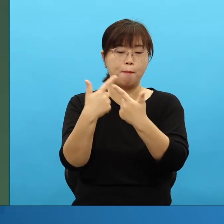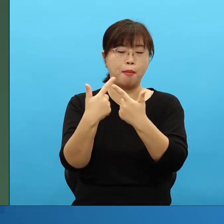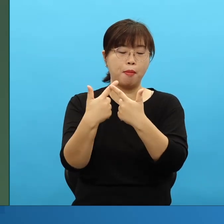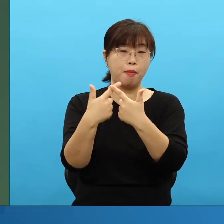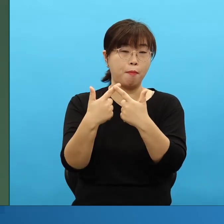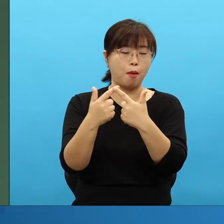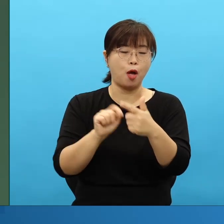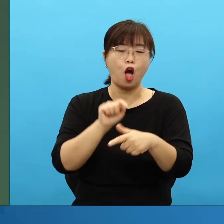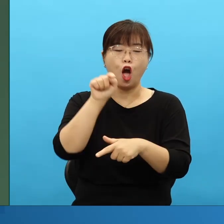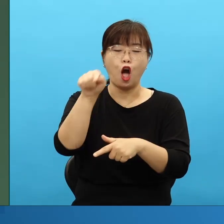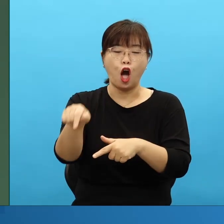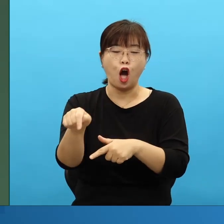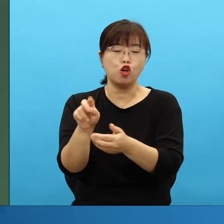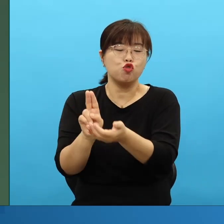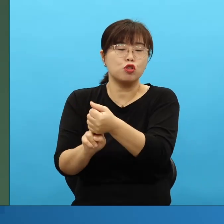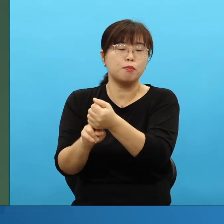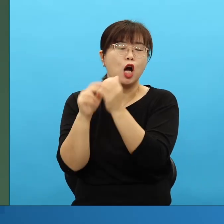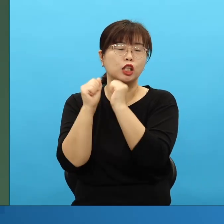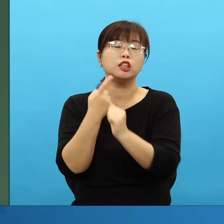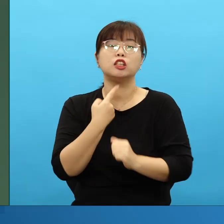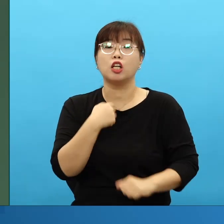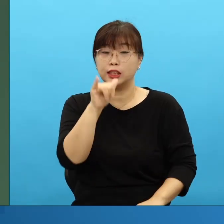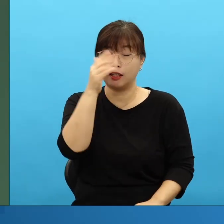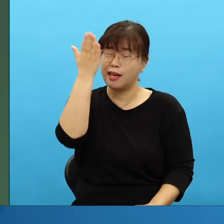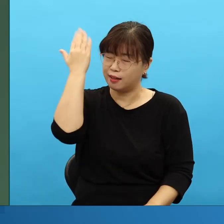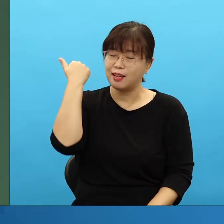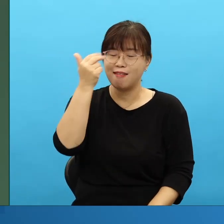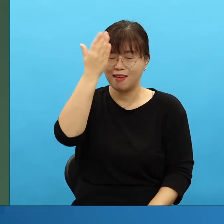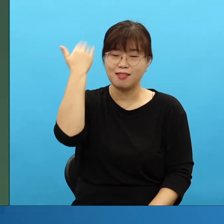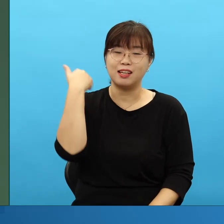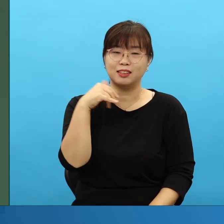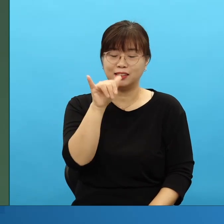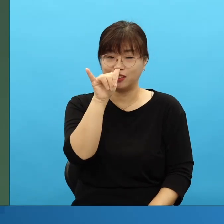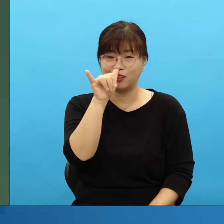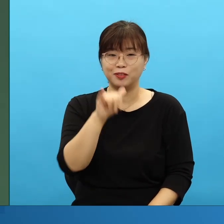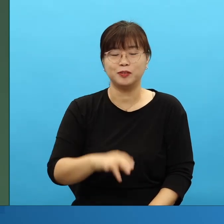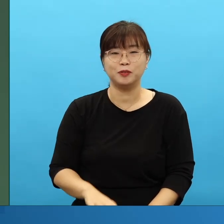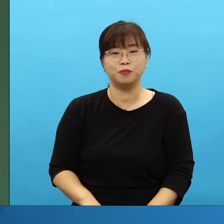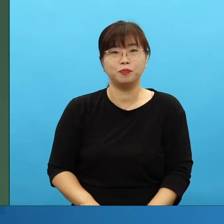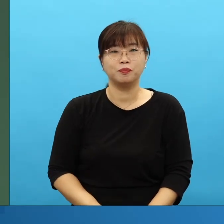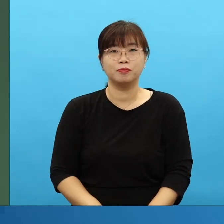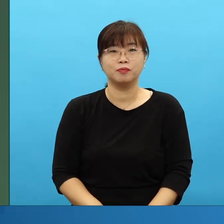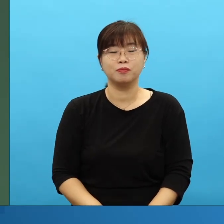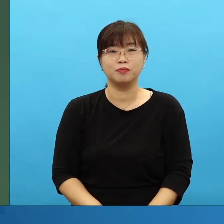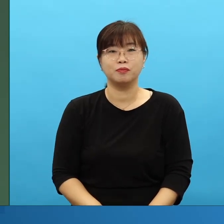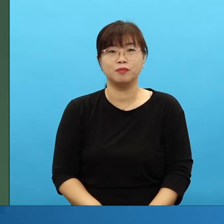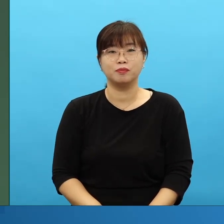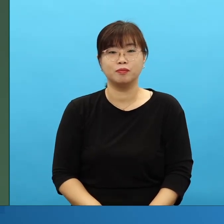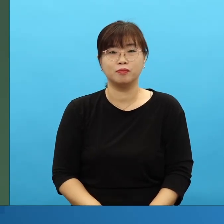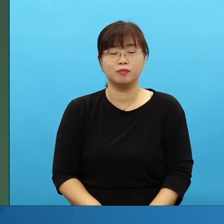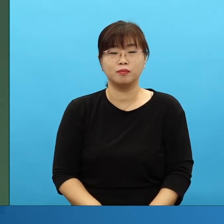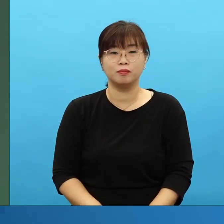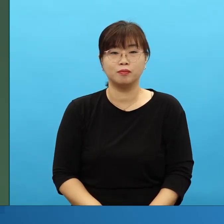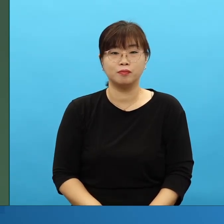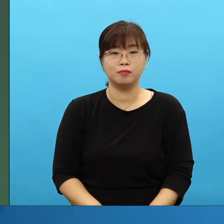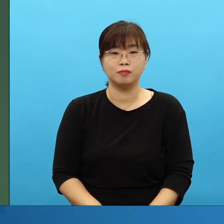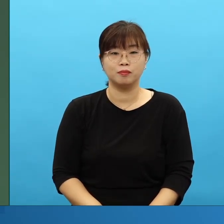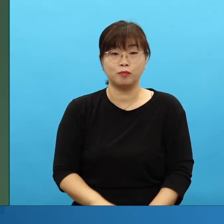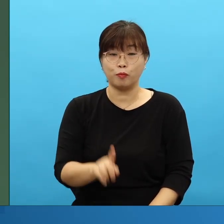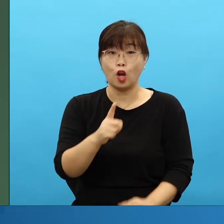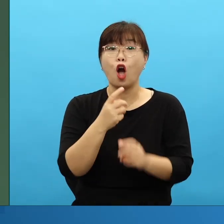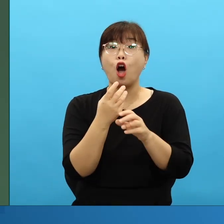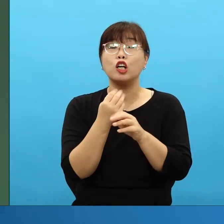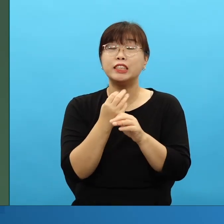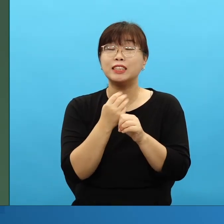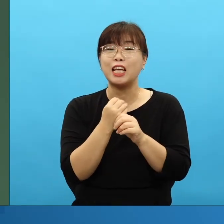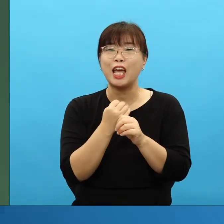time in our not too distant past where our president fled and he had to go and escape to Busan. 예, 그게 6.25 때입니다. And that